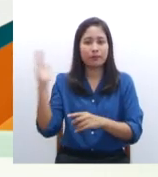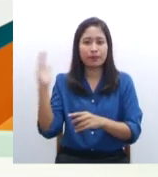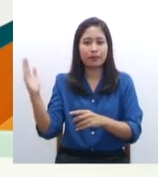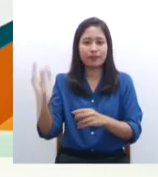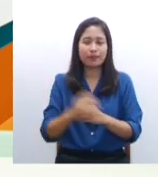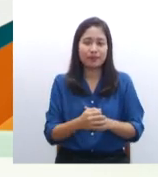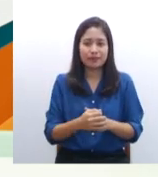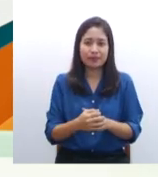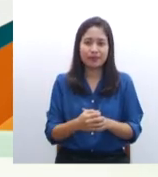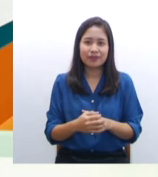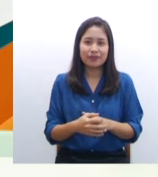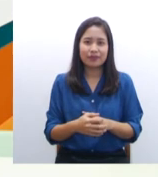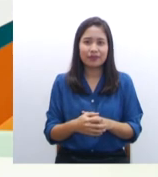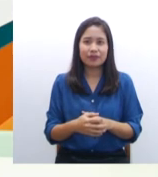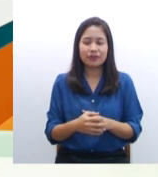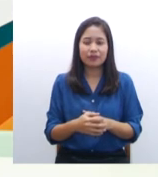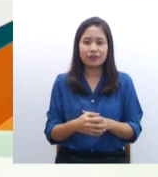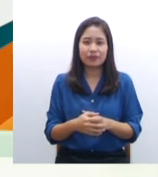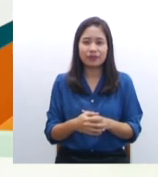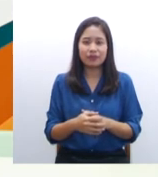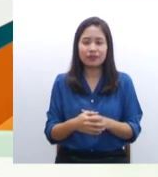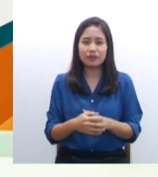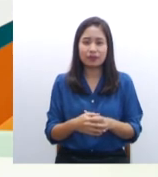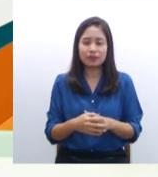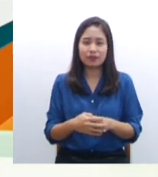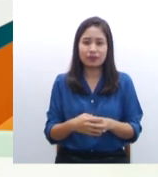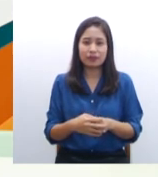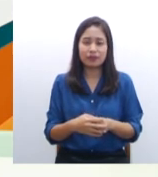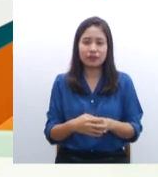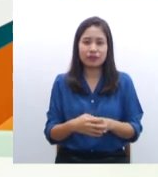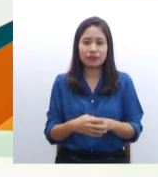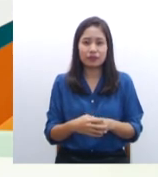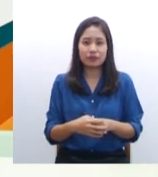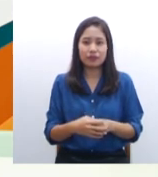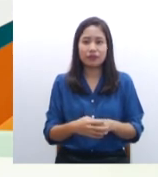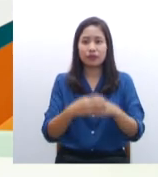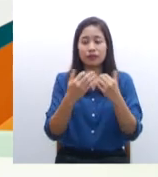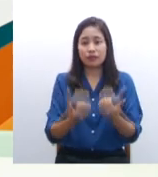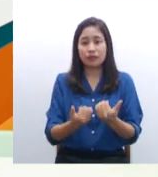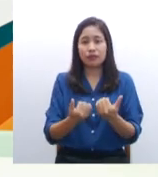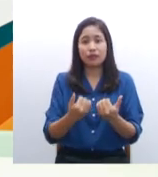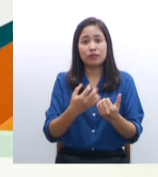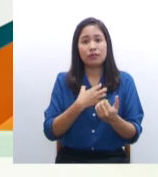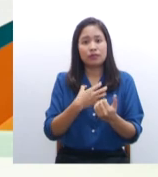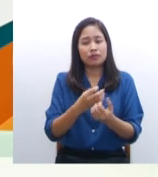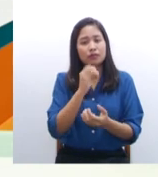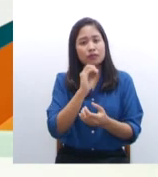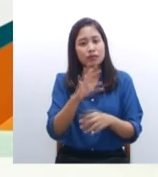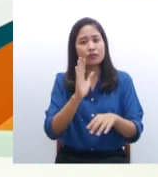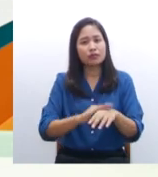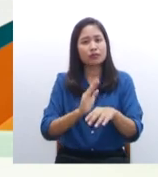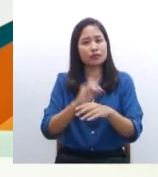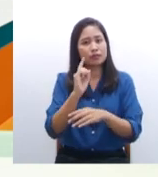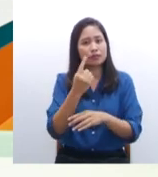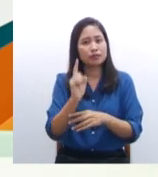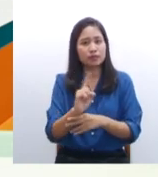023924021ต่อ2202ถึง2207นะครับอีกหนึ่งรายการครับที่จะแจ้งผ่านทางรายการพุทธเช้าข่าว